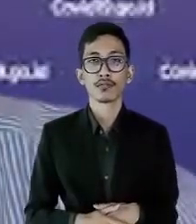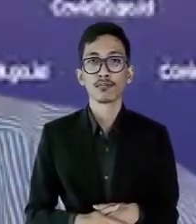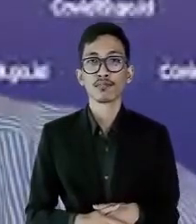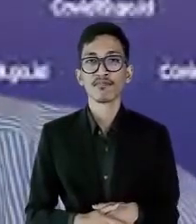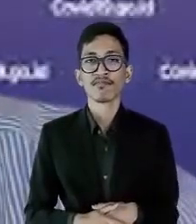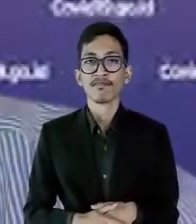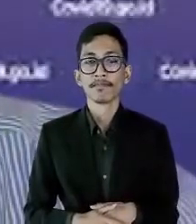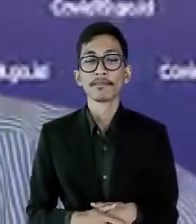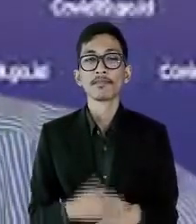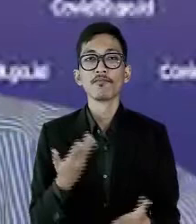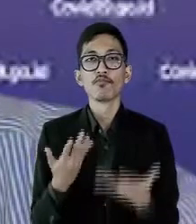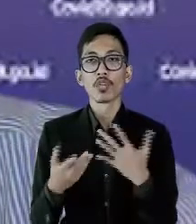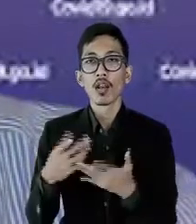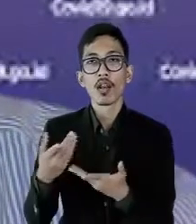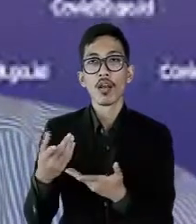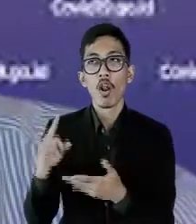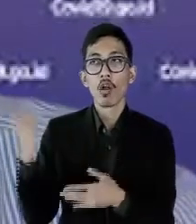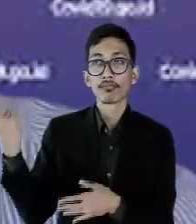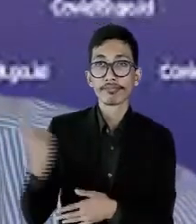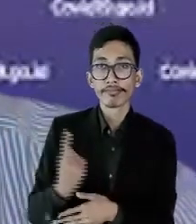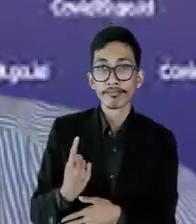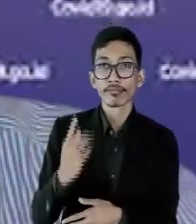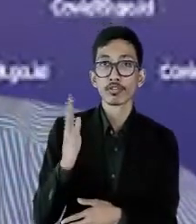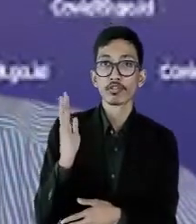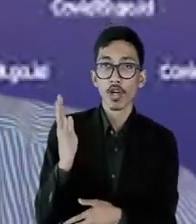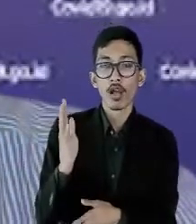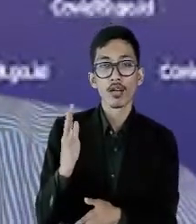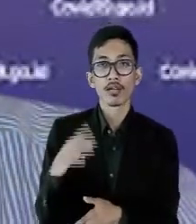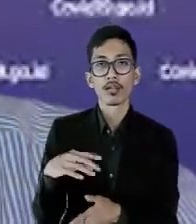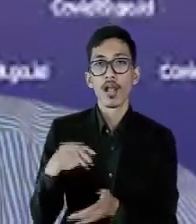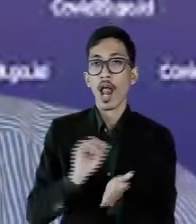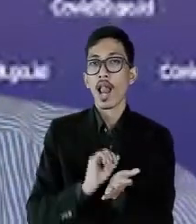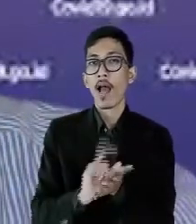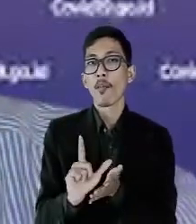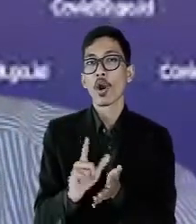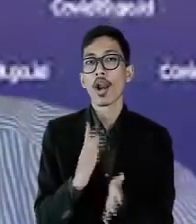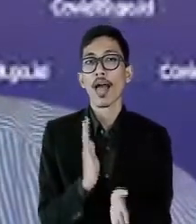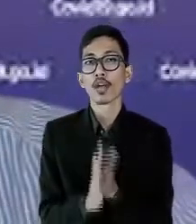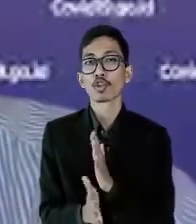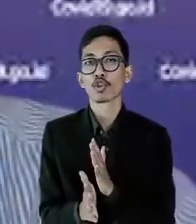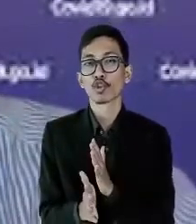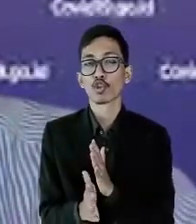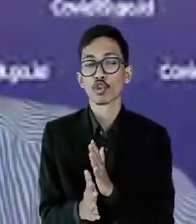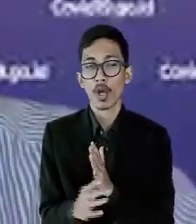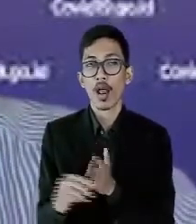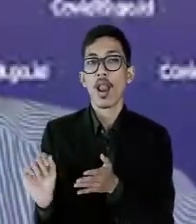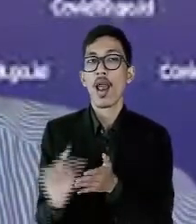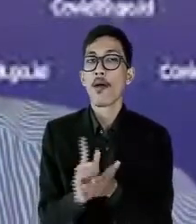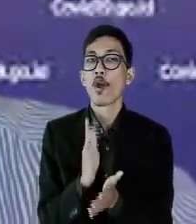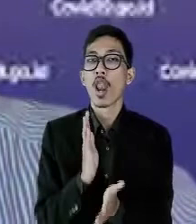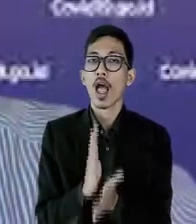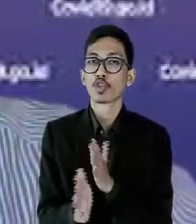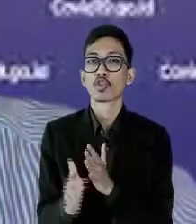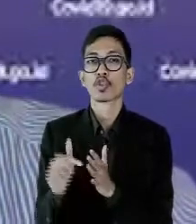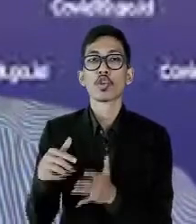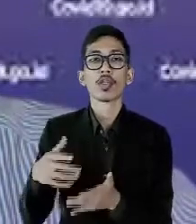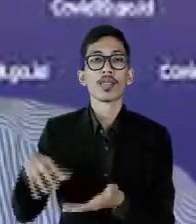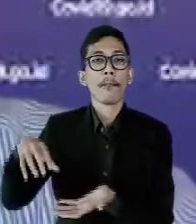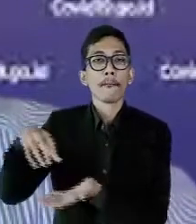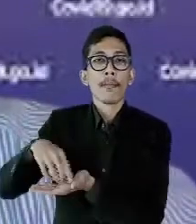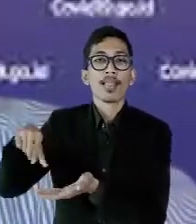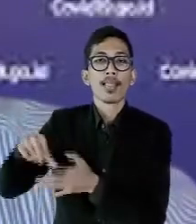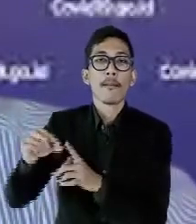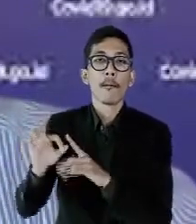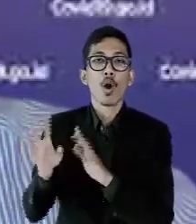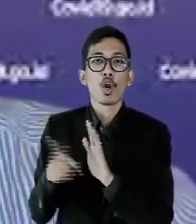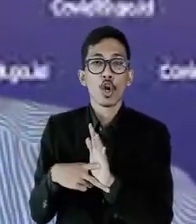ada laporan langsung kondisi lapangan dan kegiatan yang dilakukan. Baik, Pak Joni. Saya akan